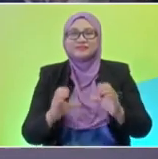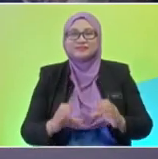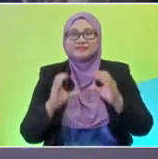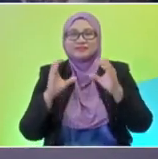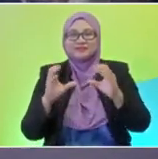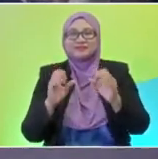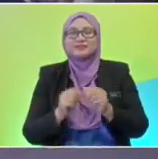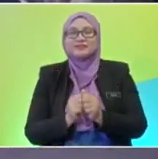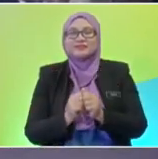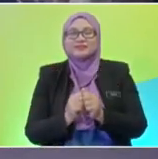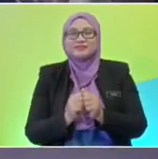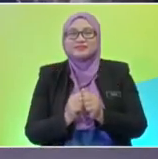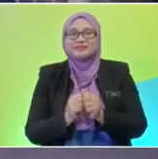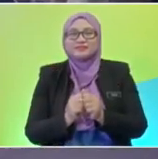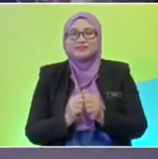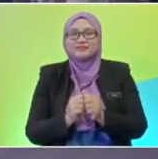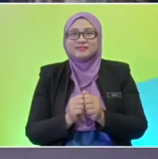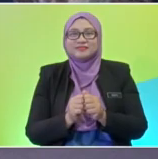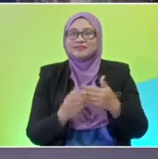janji dia